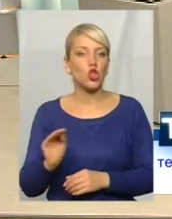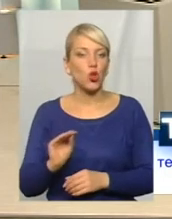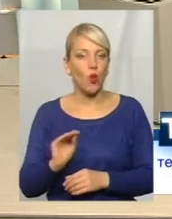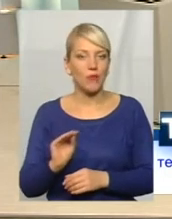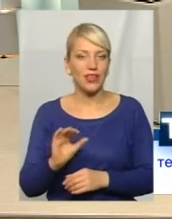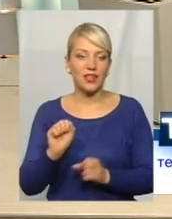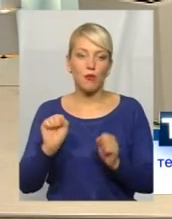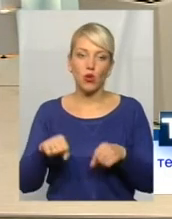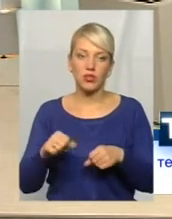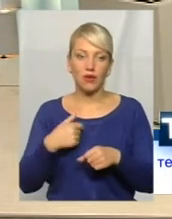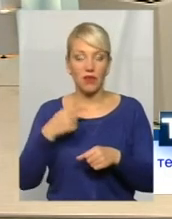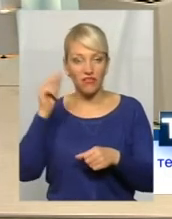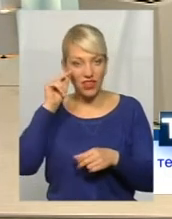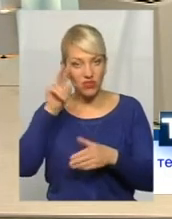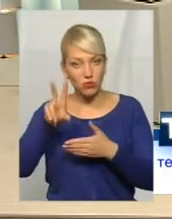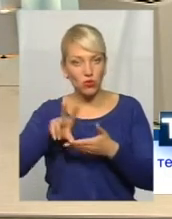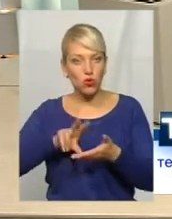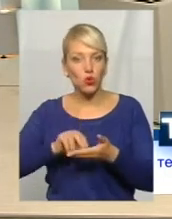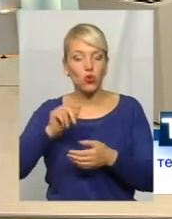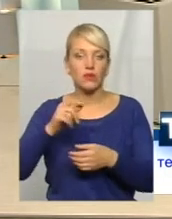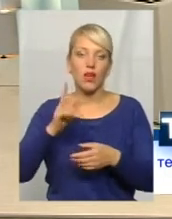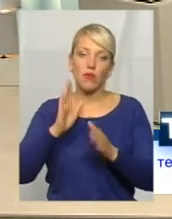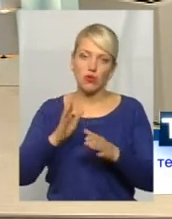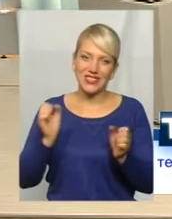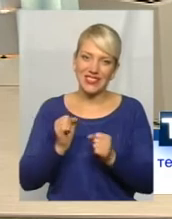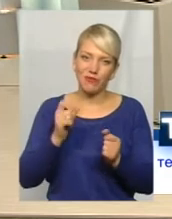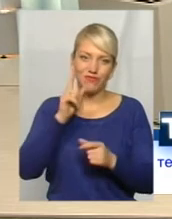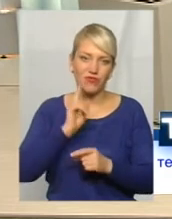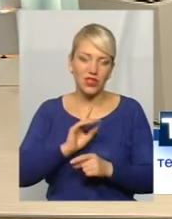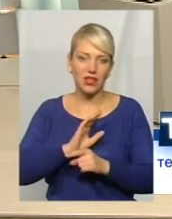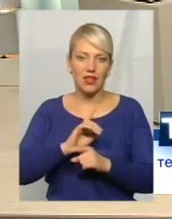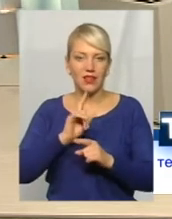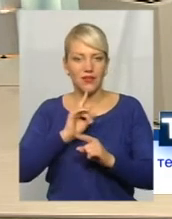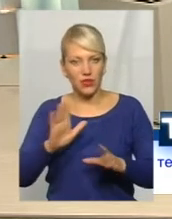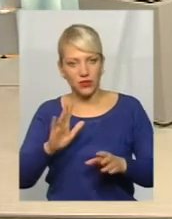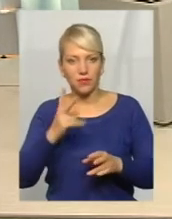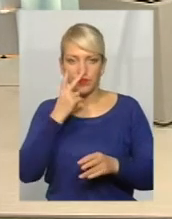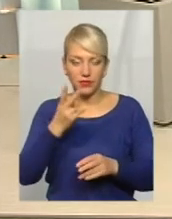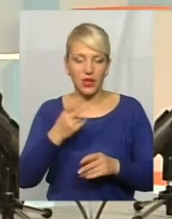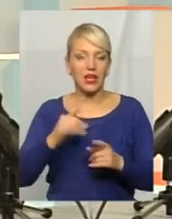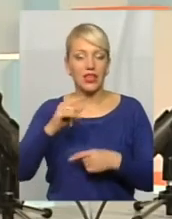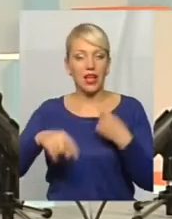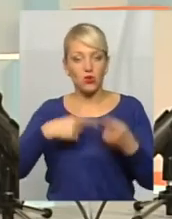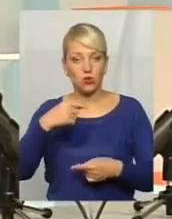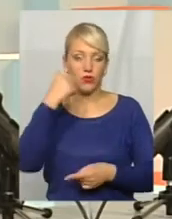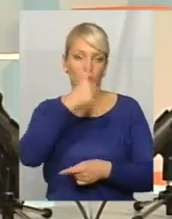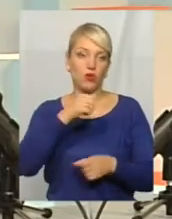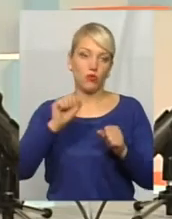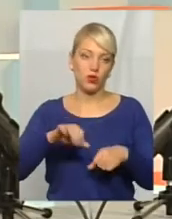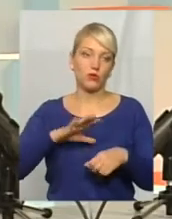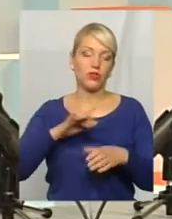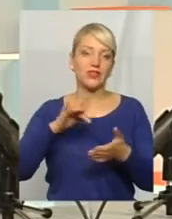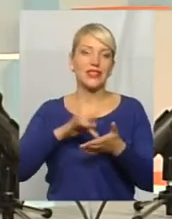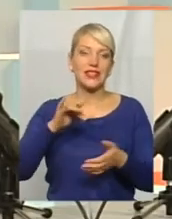ми вивчимо досвід, як воно переживе зиму, чи будуть вони примерзати, чи не будуть. І з наступного року також в центрі міста